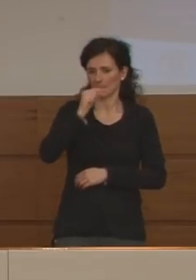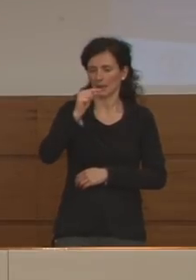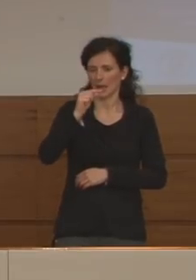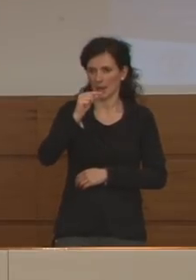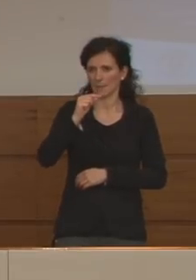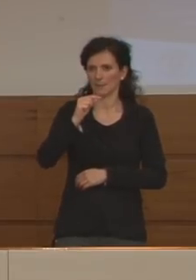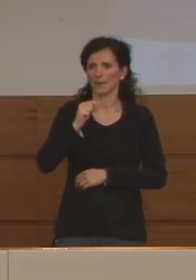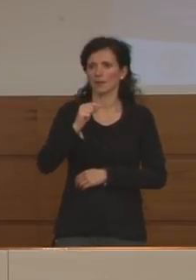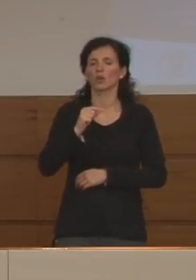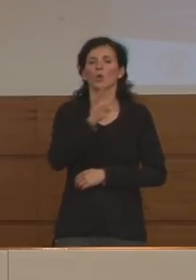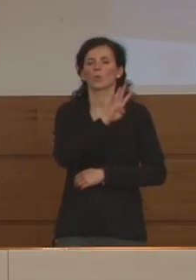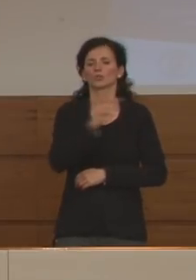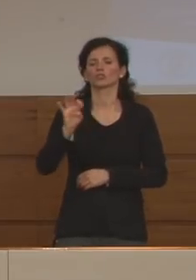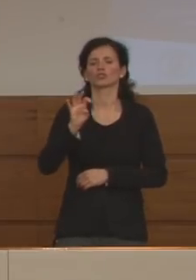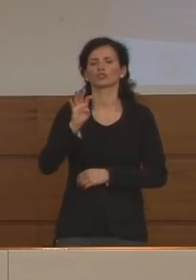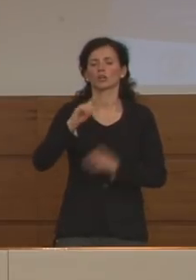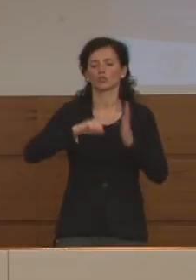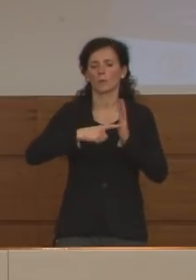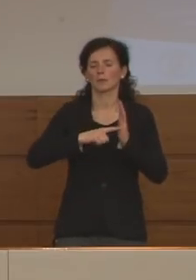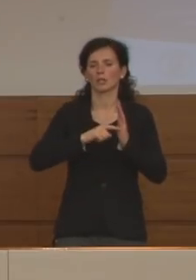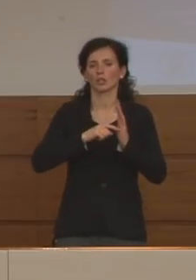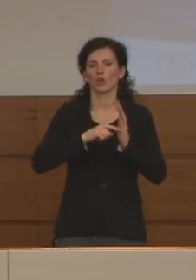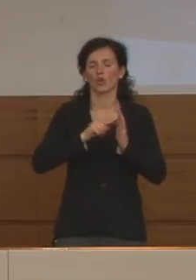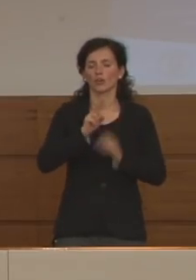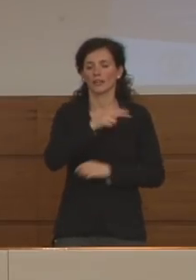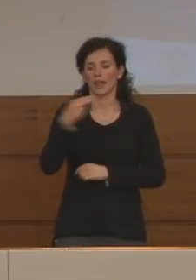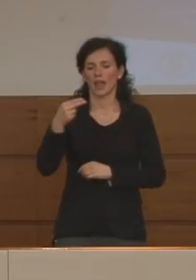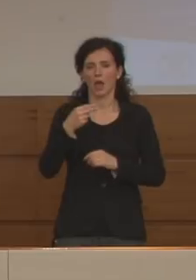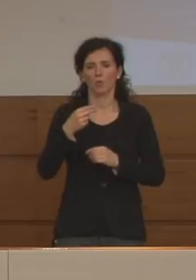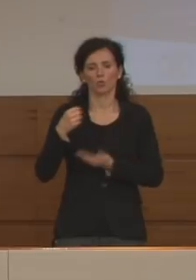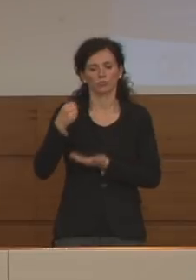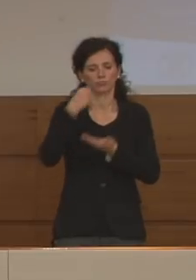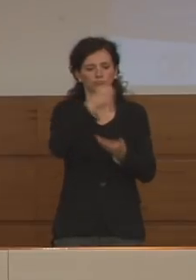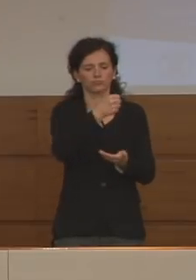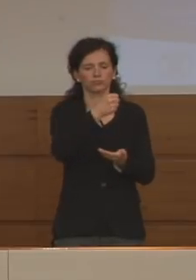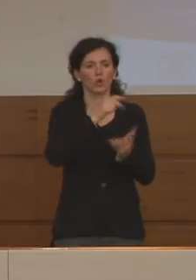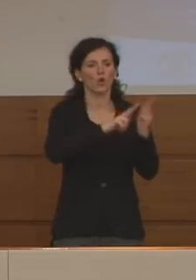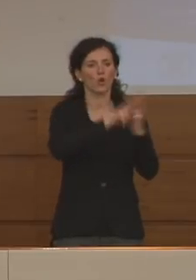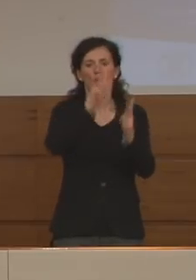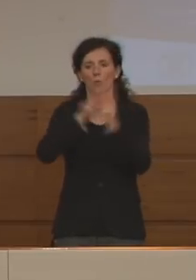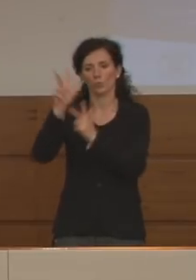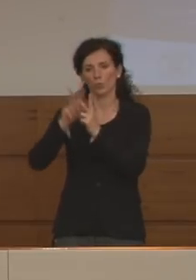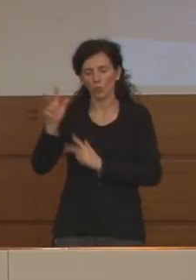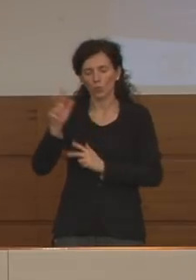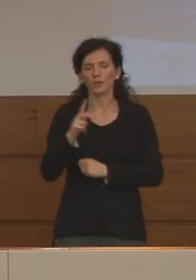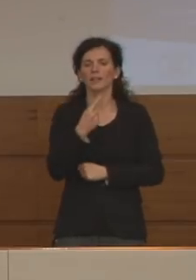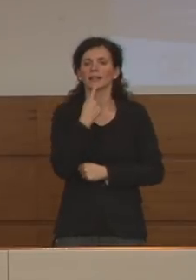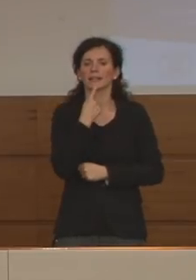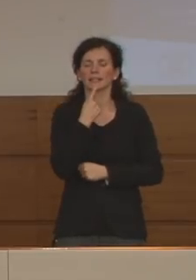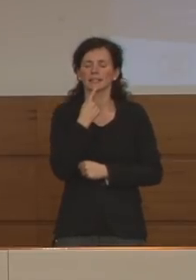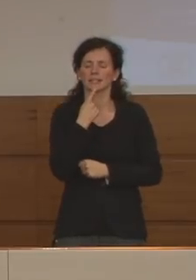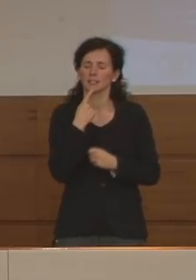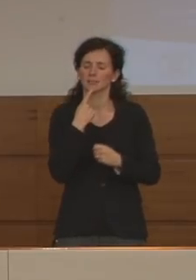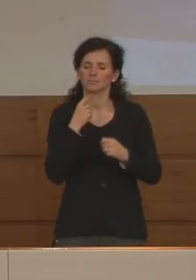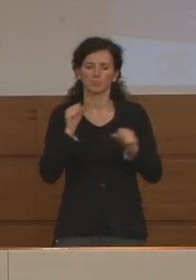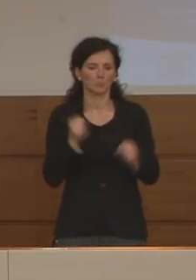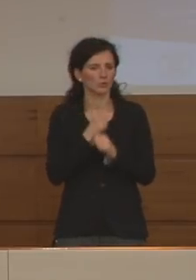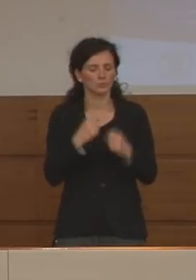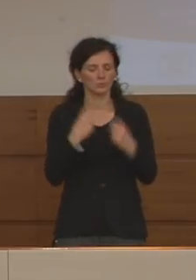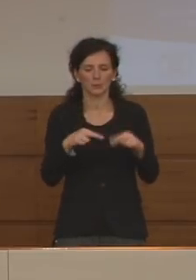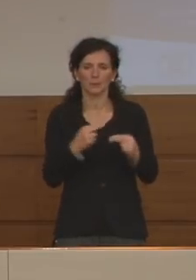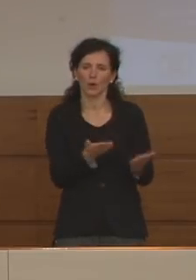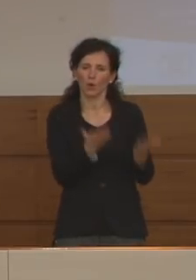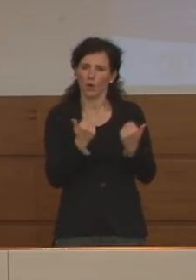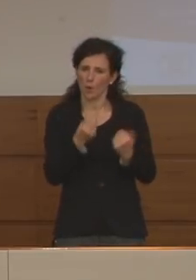400 milioni di euro da distribuire ai comuni per dare soldi a chi non riesce a comprare da mangiare volevo capire